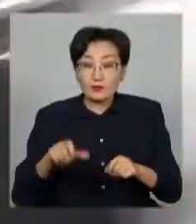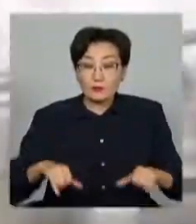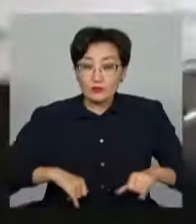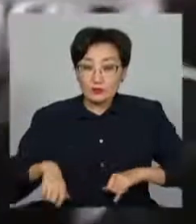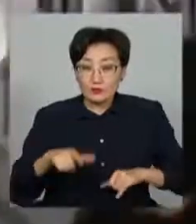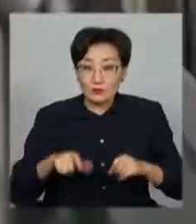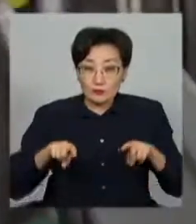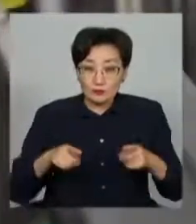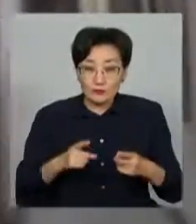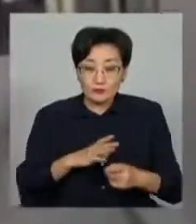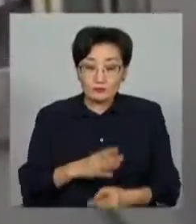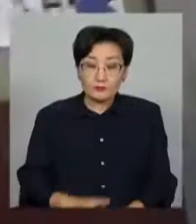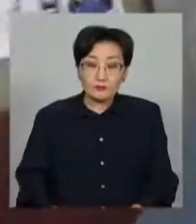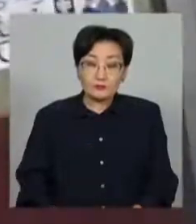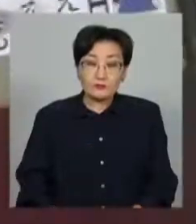бұзақыны қолға түсірді.